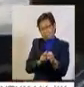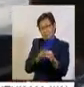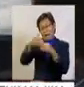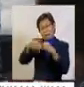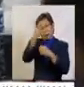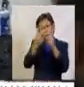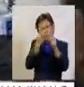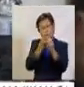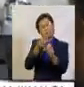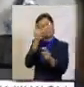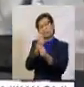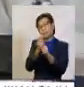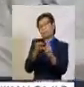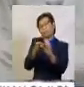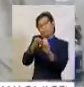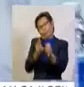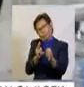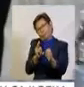2 tahun.